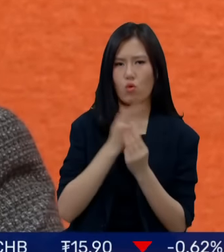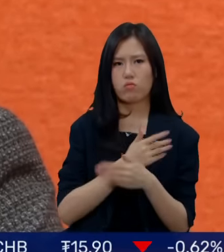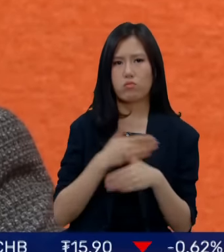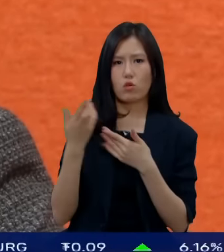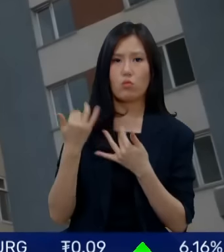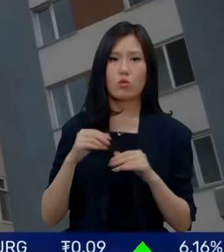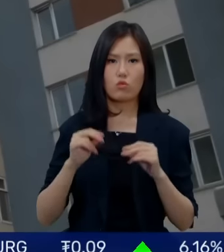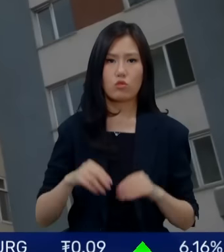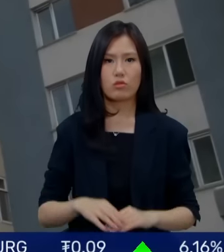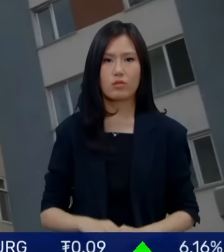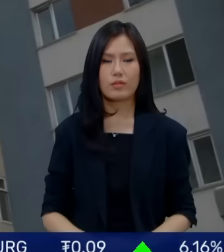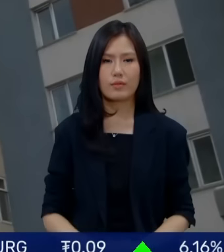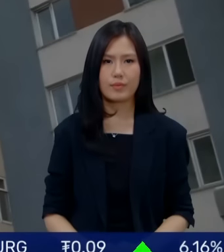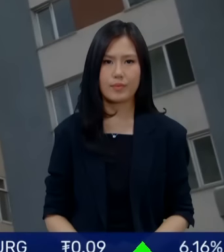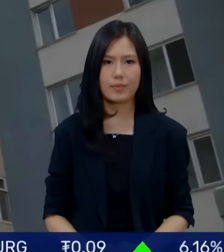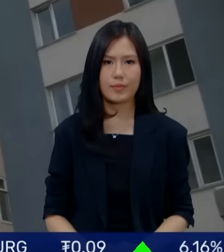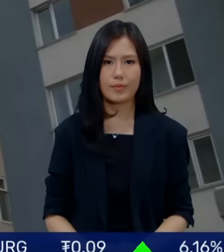шийдвэрлүүлчихс болно.